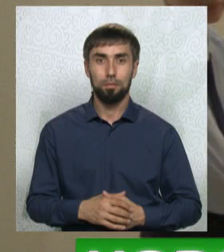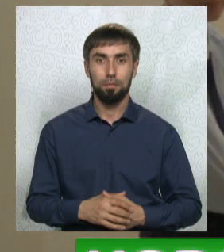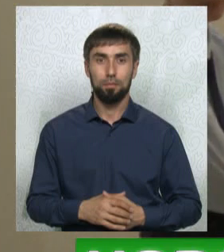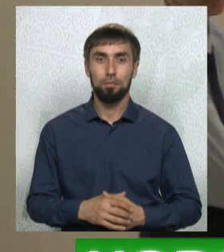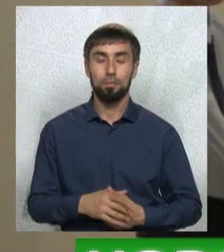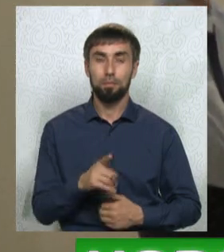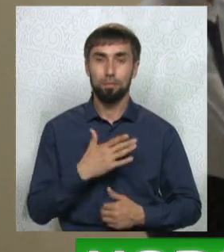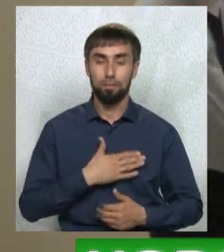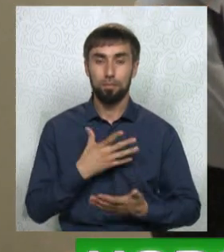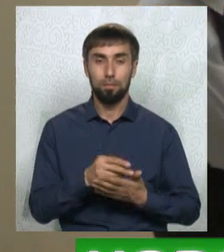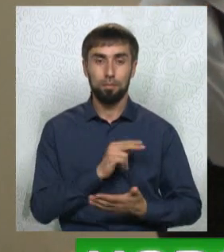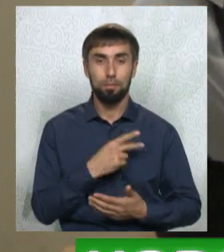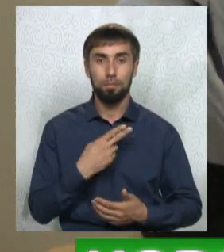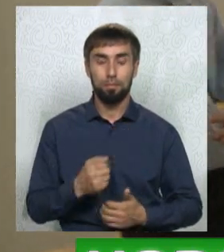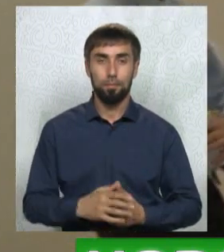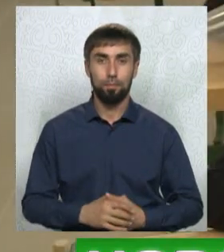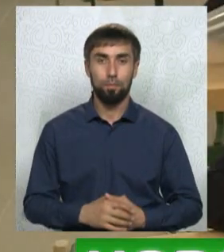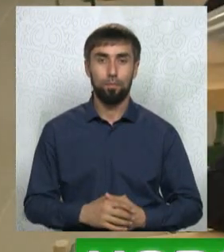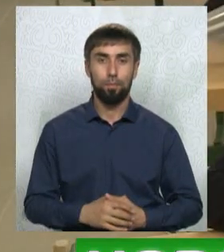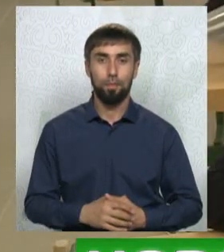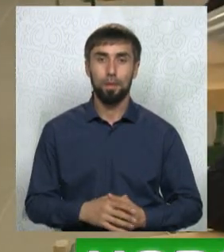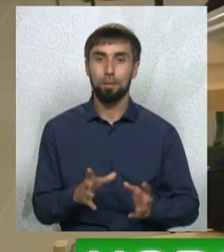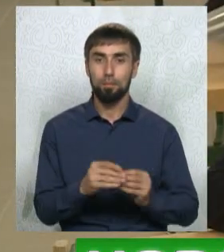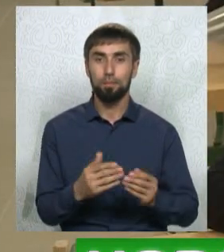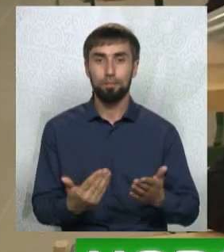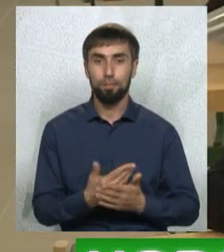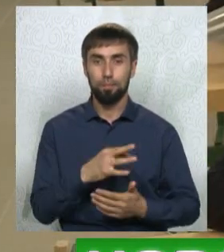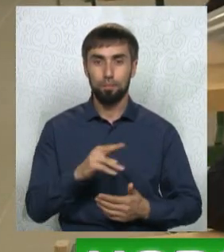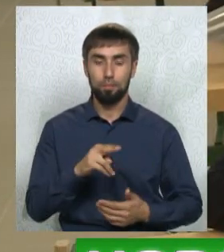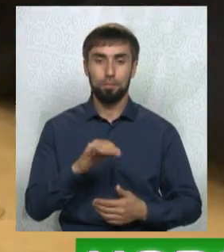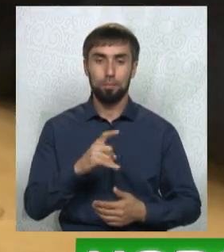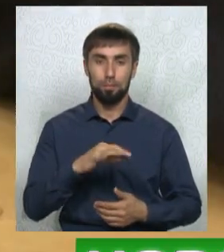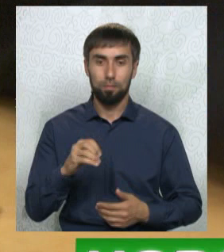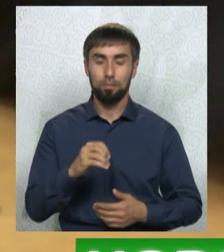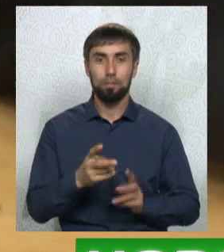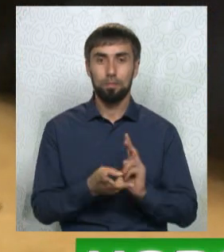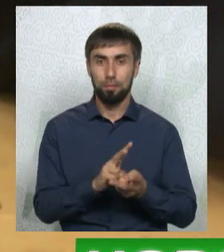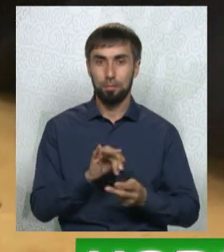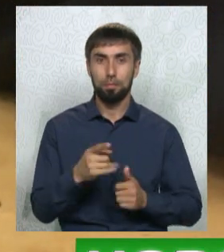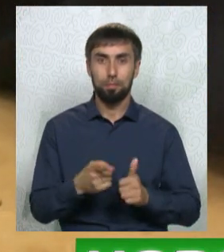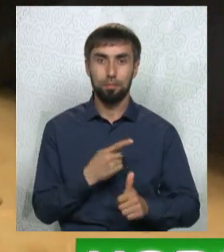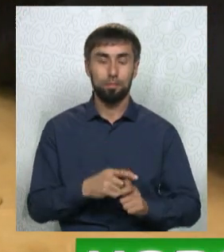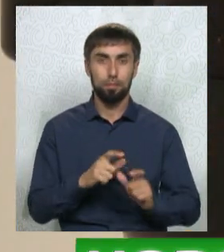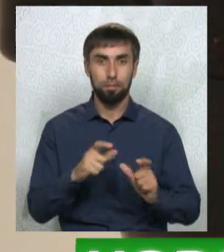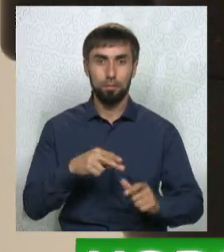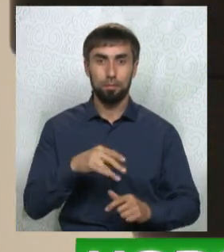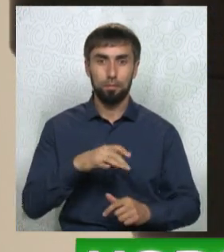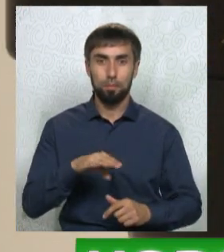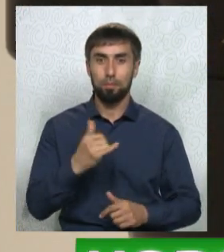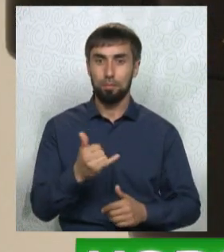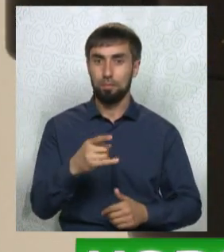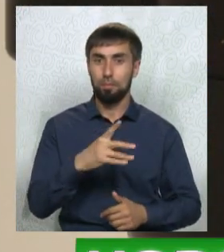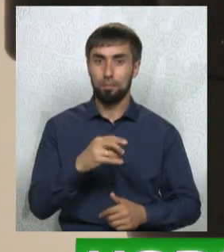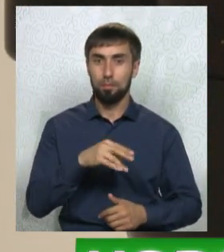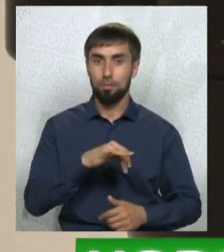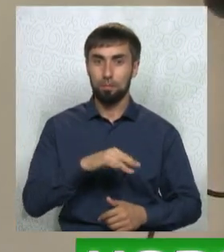Как, доволен своей работой? Да, доволен. Вместе с новым подходом и оборудованием изменилось и название школьного предмета. Работает. Теперь это